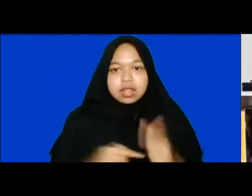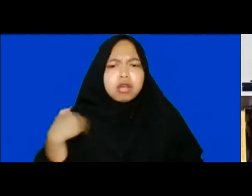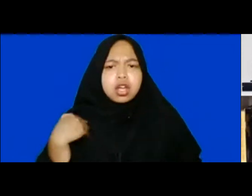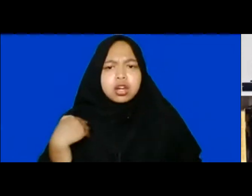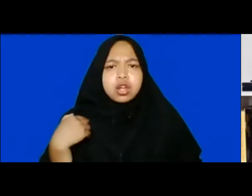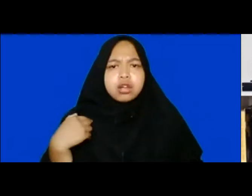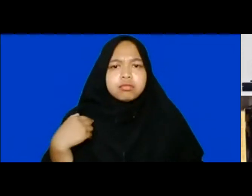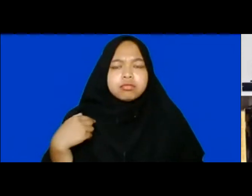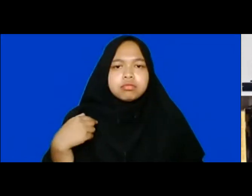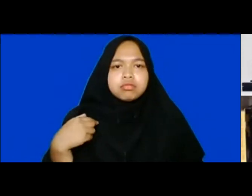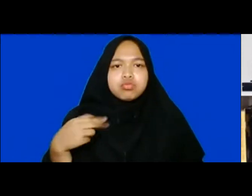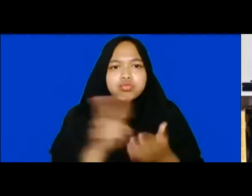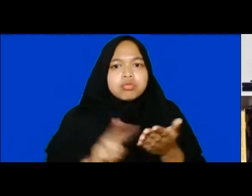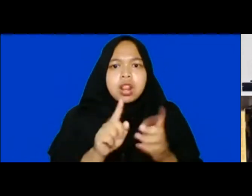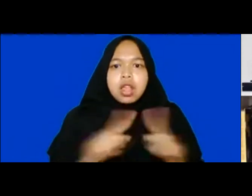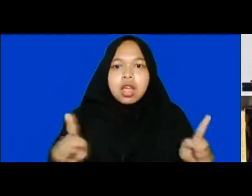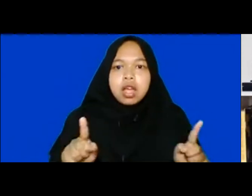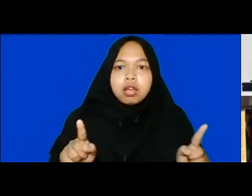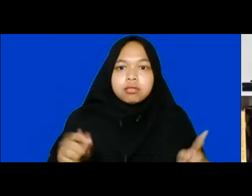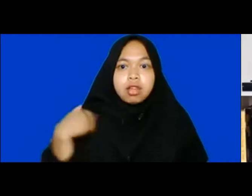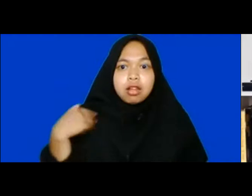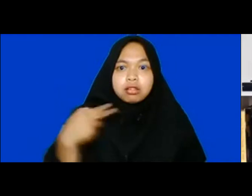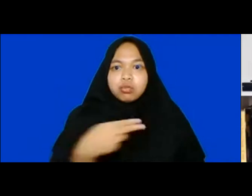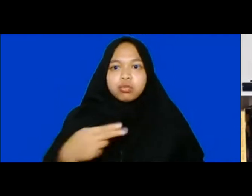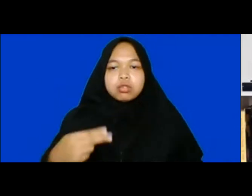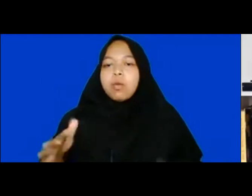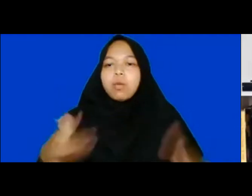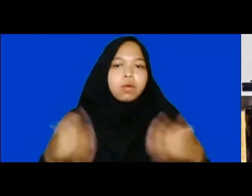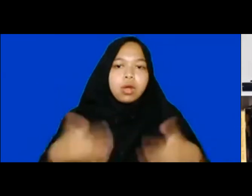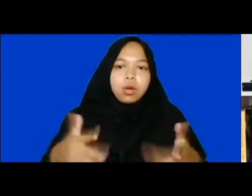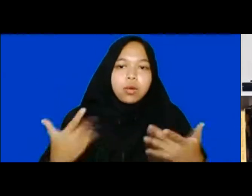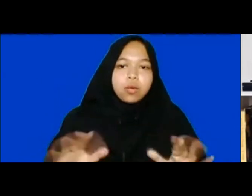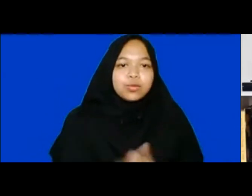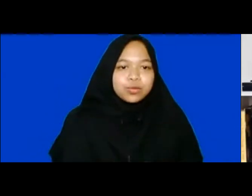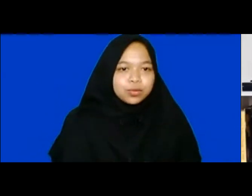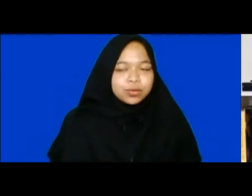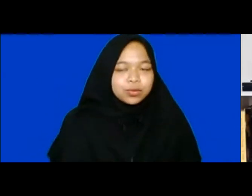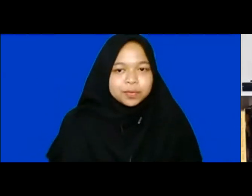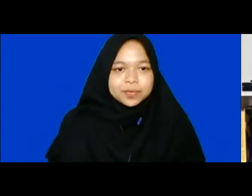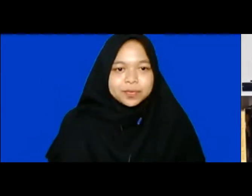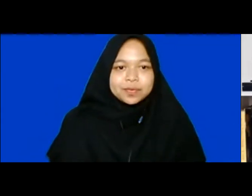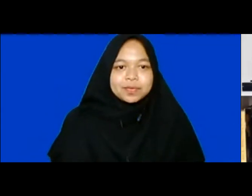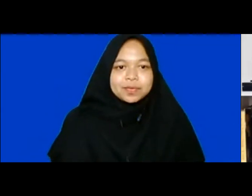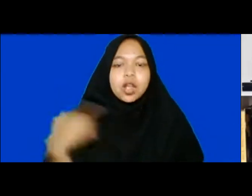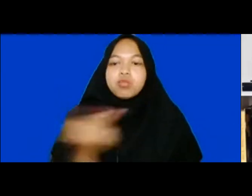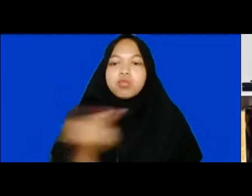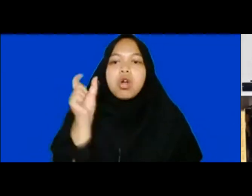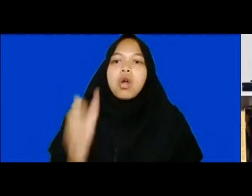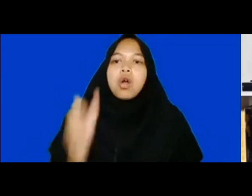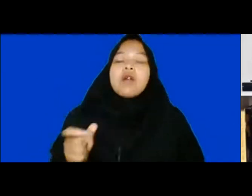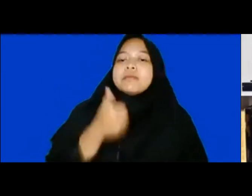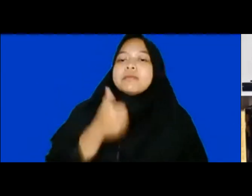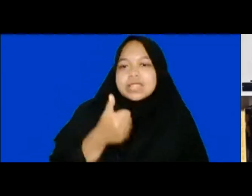seluruh Indonesia, mungkin ya karena kegiatan daring ini memungkinkan dari manapun bisa bergabung di sini. Ini sangat kita sangat diuntungkan